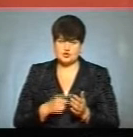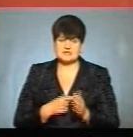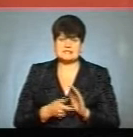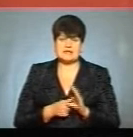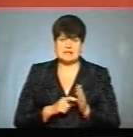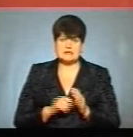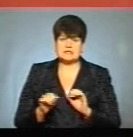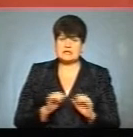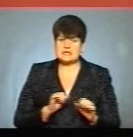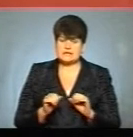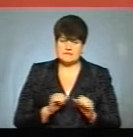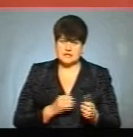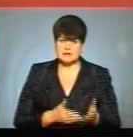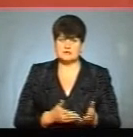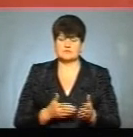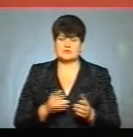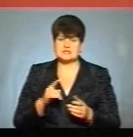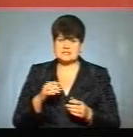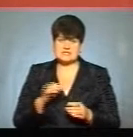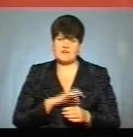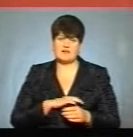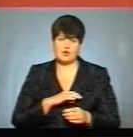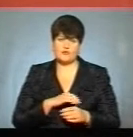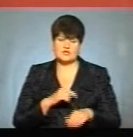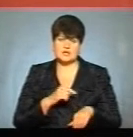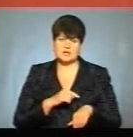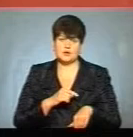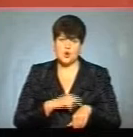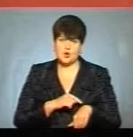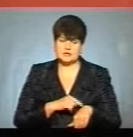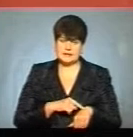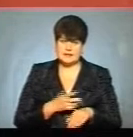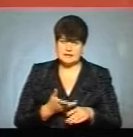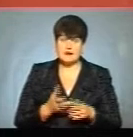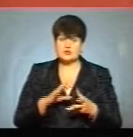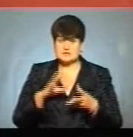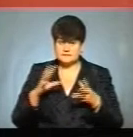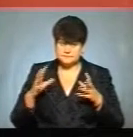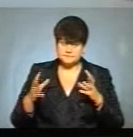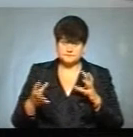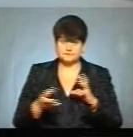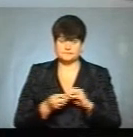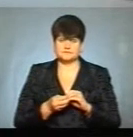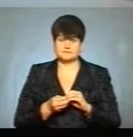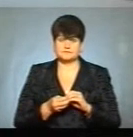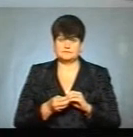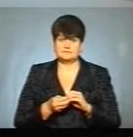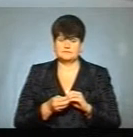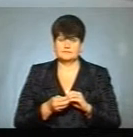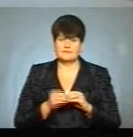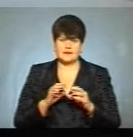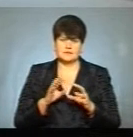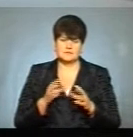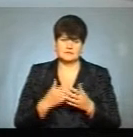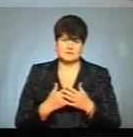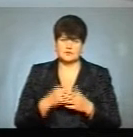класне керівництво, за виховні години. Але якщо це у сукупності взяти, тобто на загал